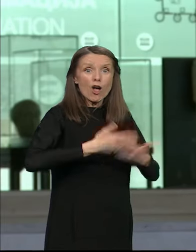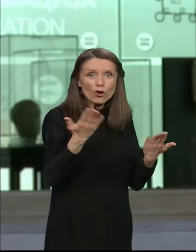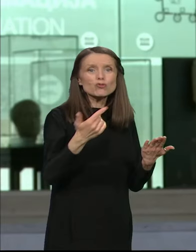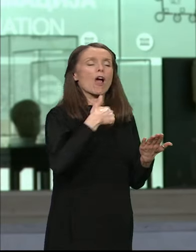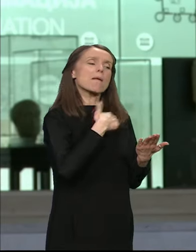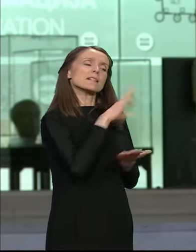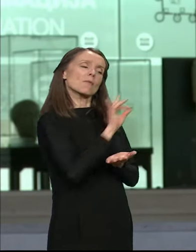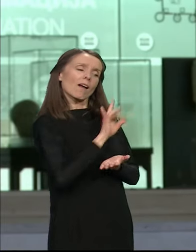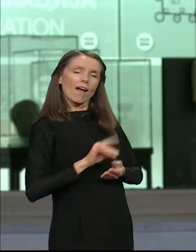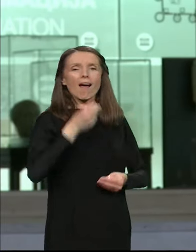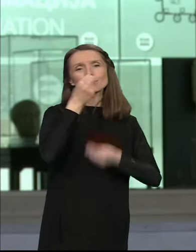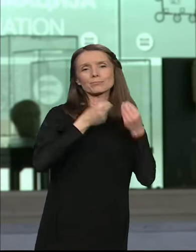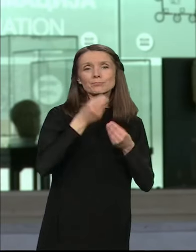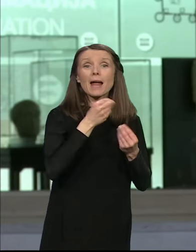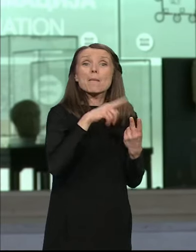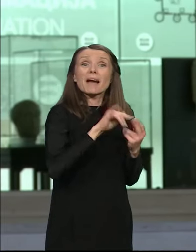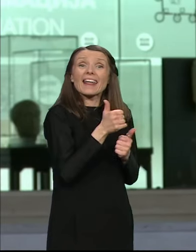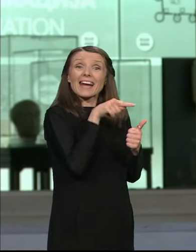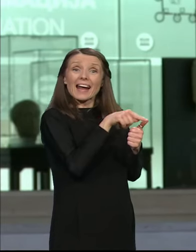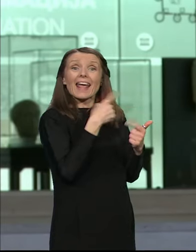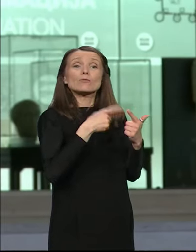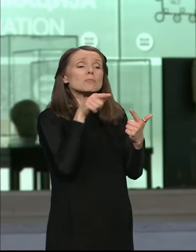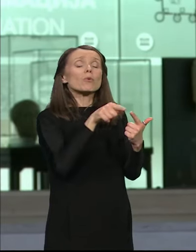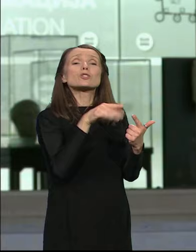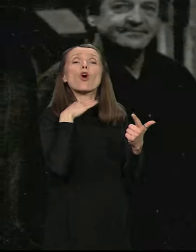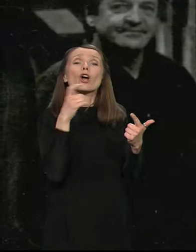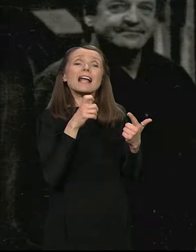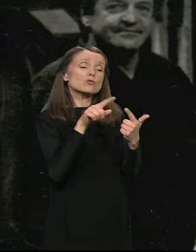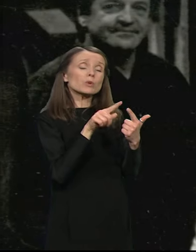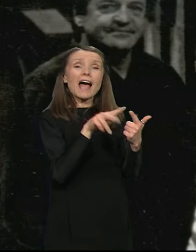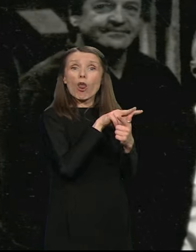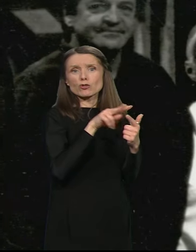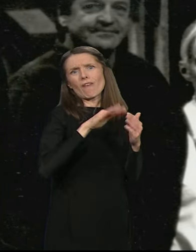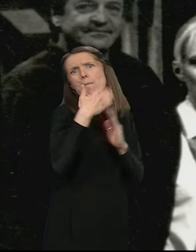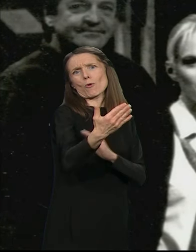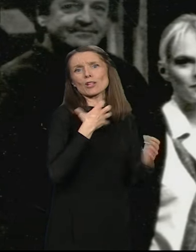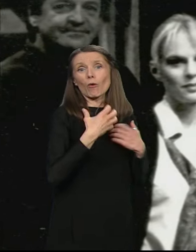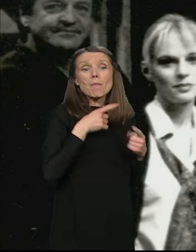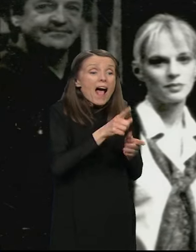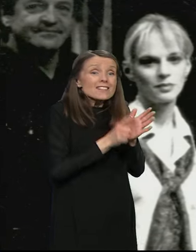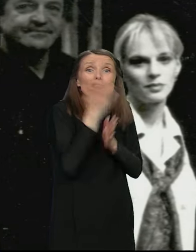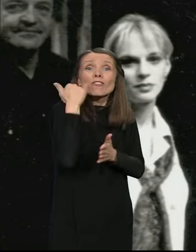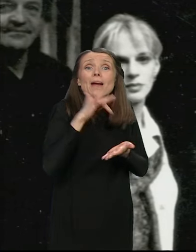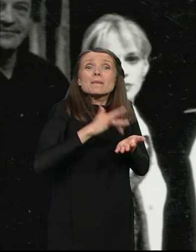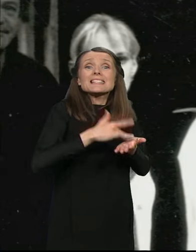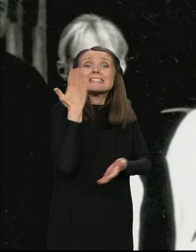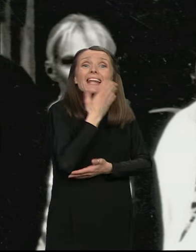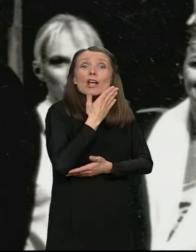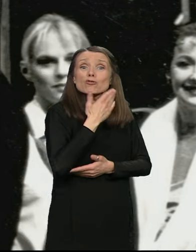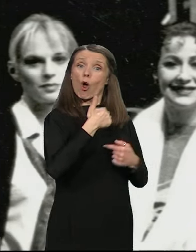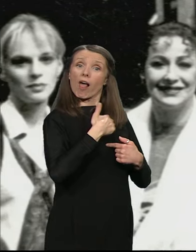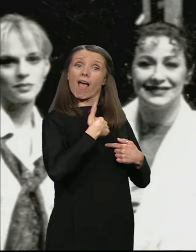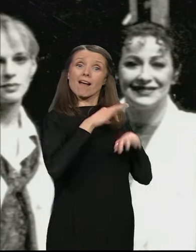Peca je učestvovao i Goran Sultanović. Znači, ja sam njima bila reditelj. Tako da je Peca govorio moja praroditeljka